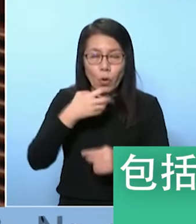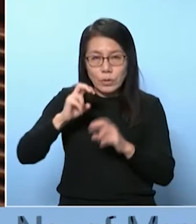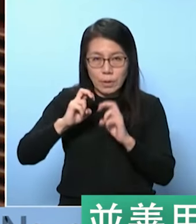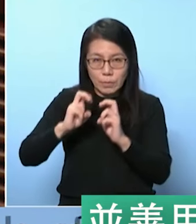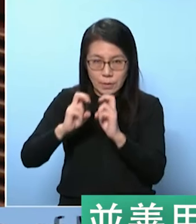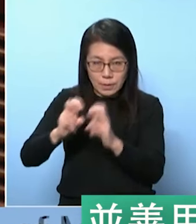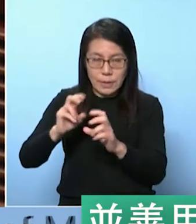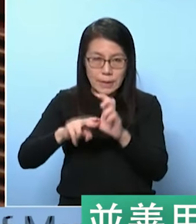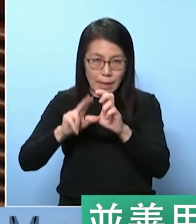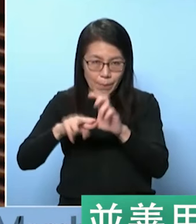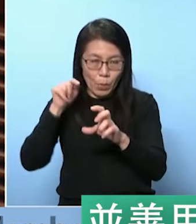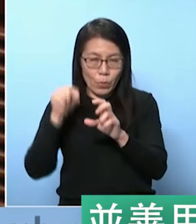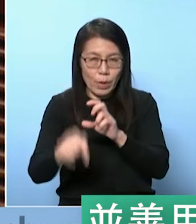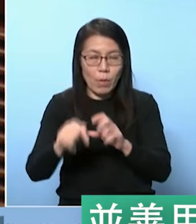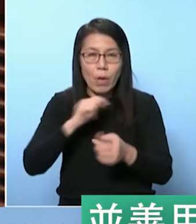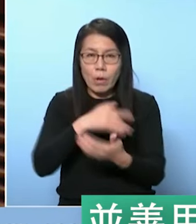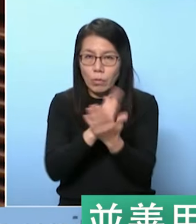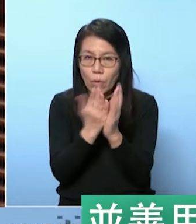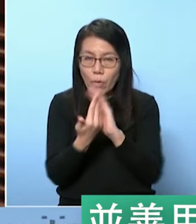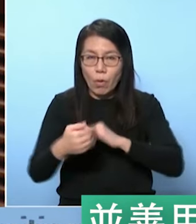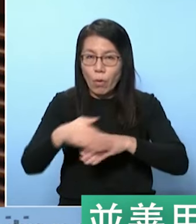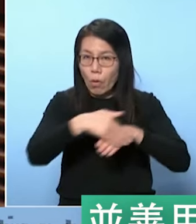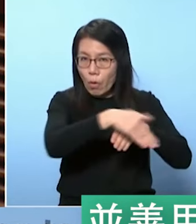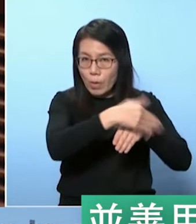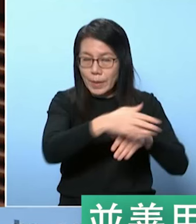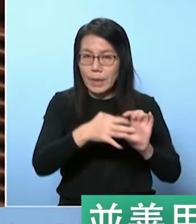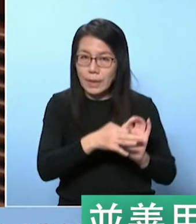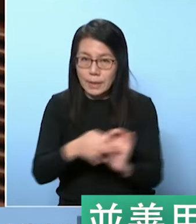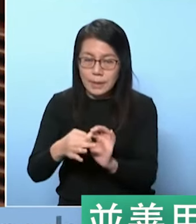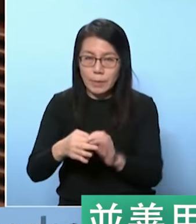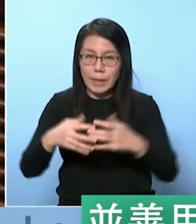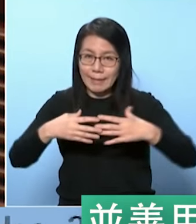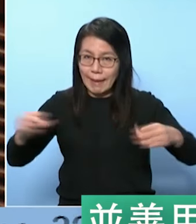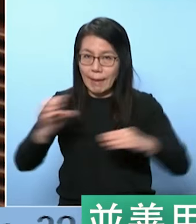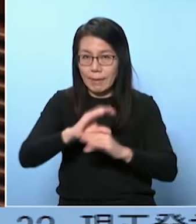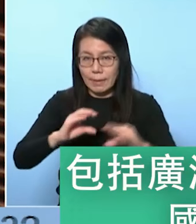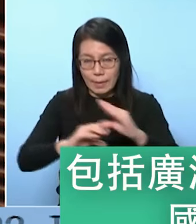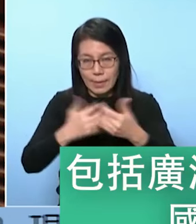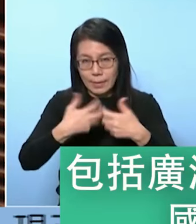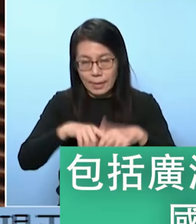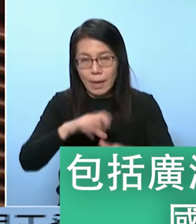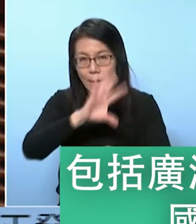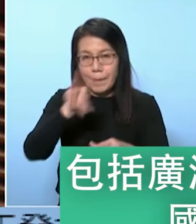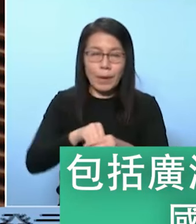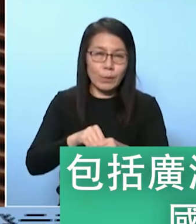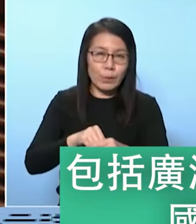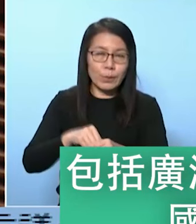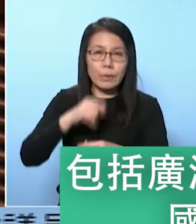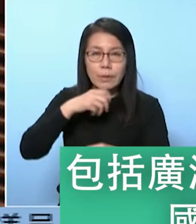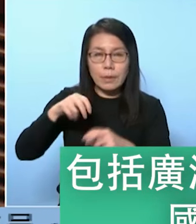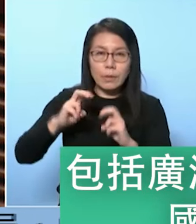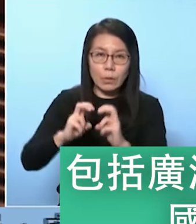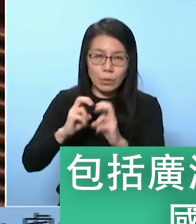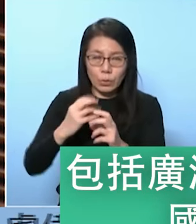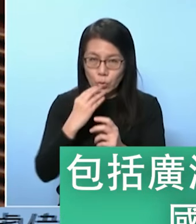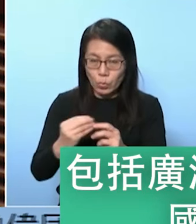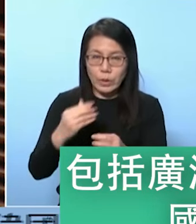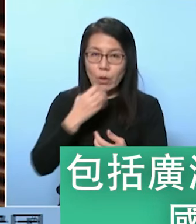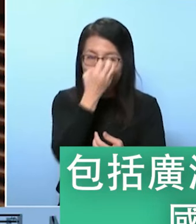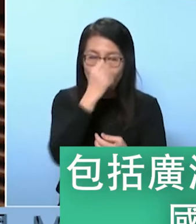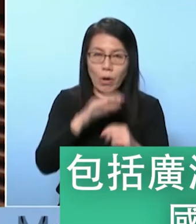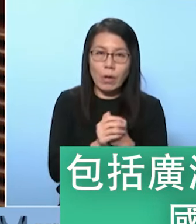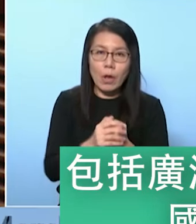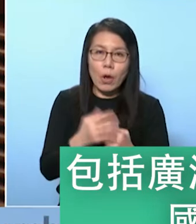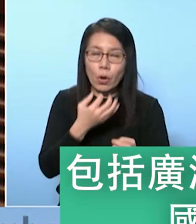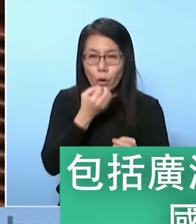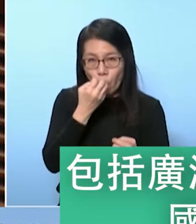路，並善用現有各項對外連接的大型基建，包括廣深港高鐵香港段、港